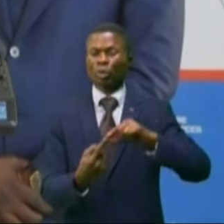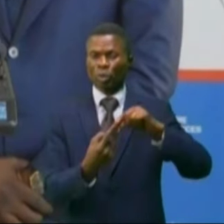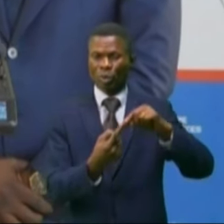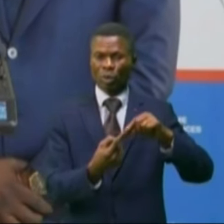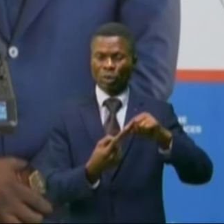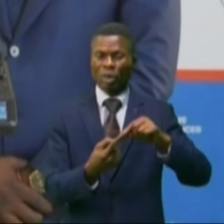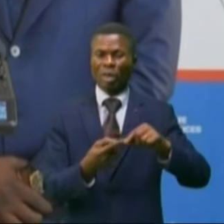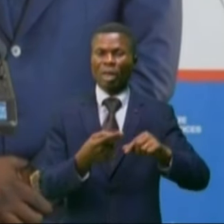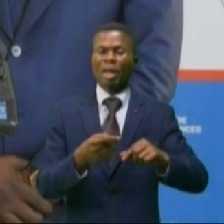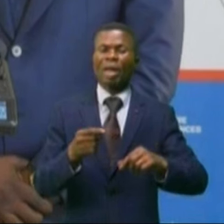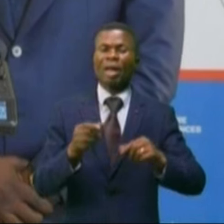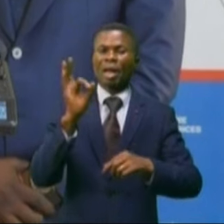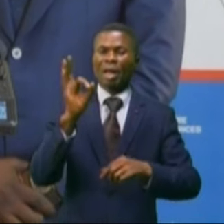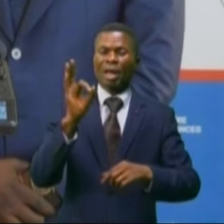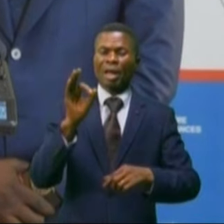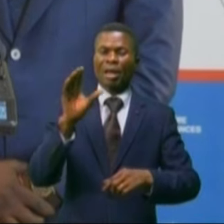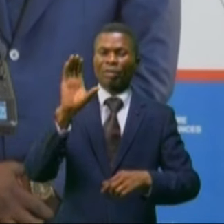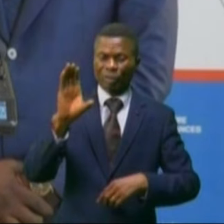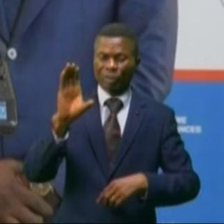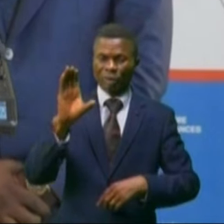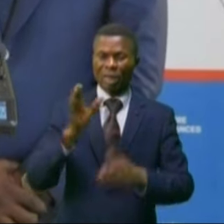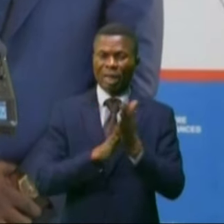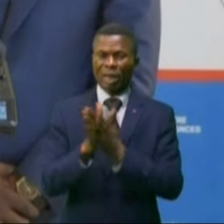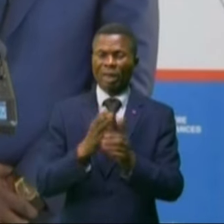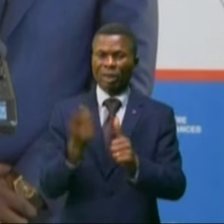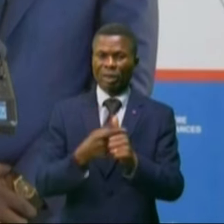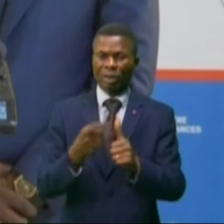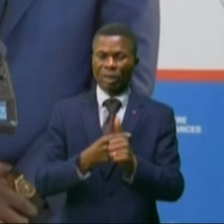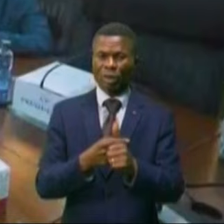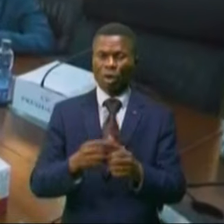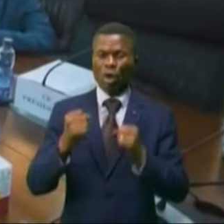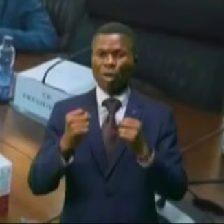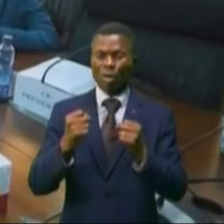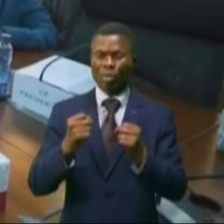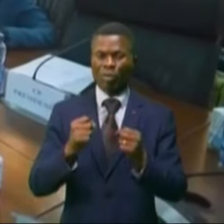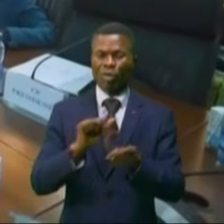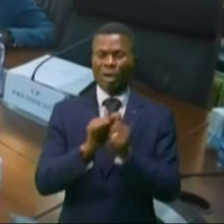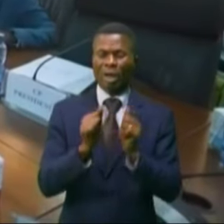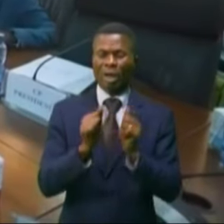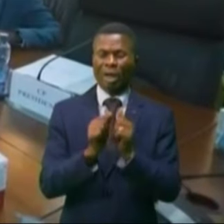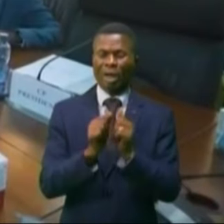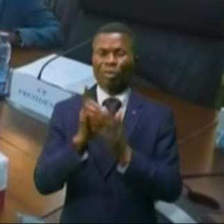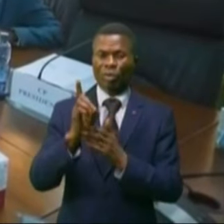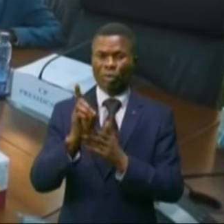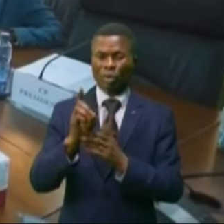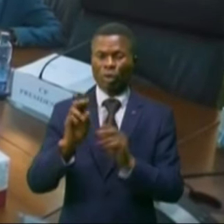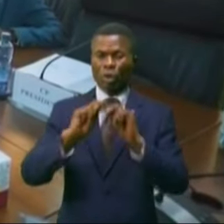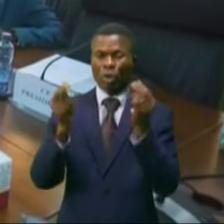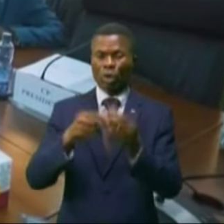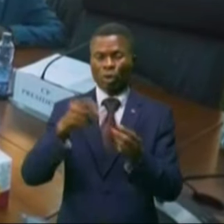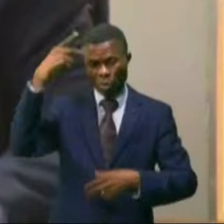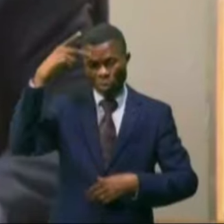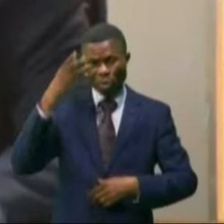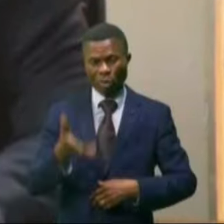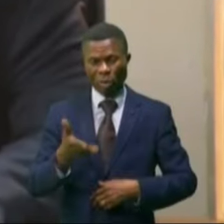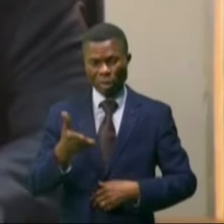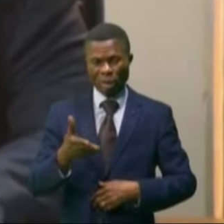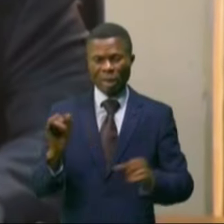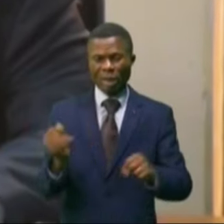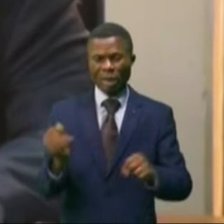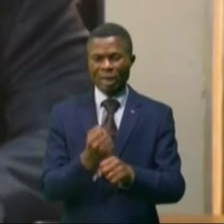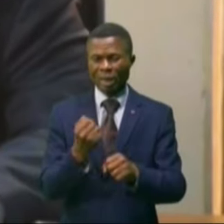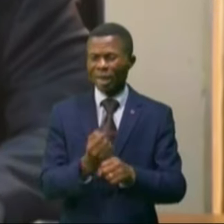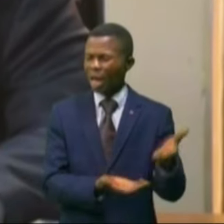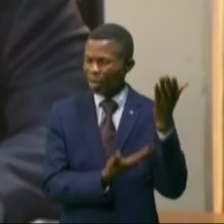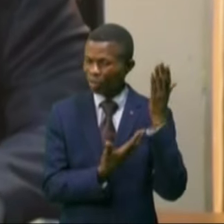RST, donc qui porte essentiellement sur la soutenabilité et la durabilité. La Troïka politique continue de jouer un rôle